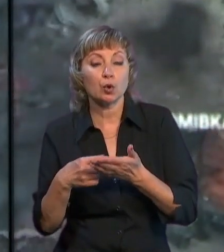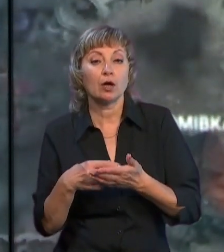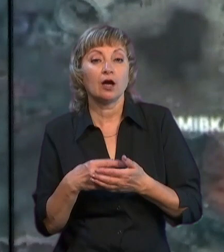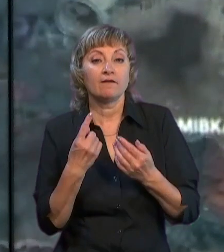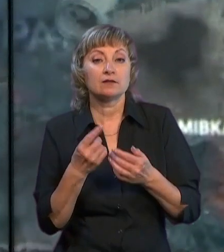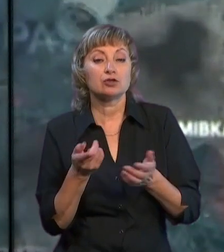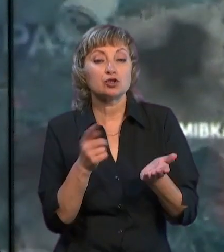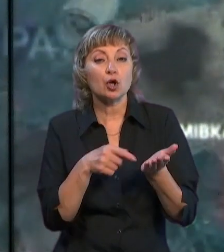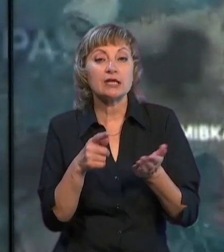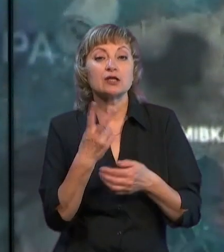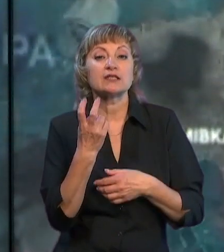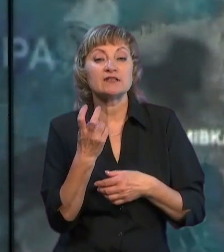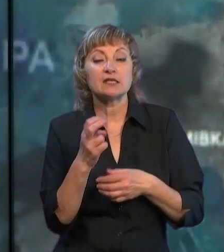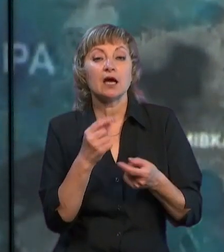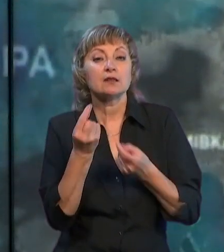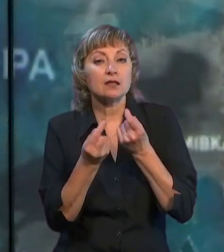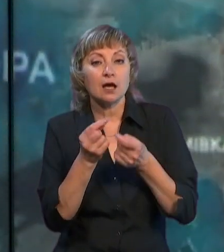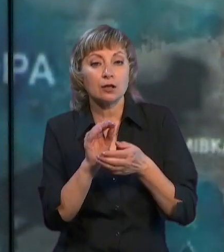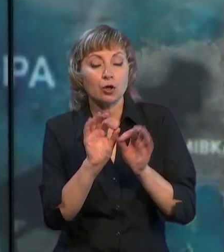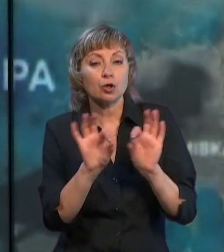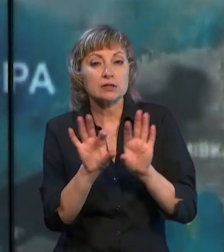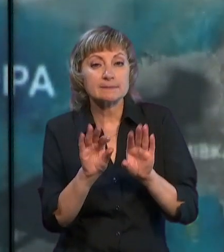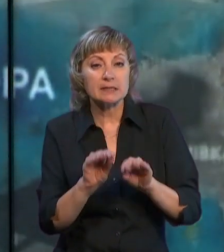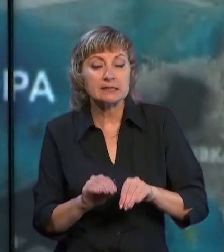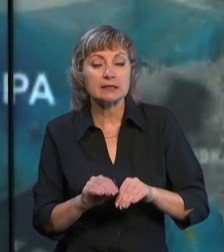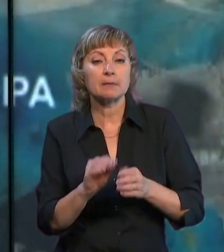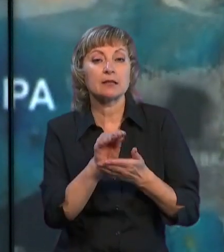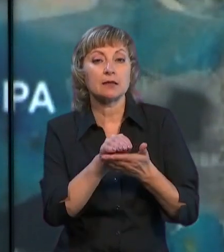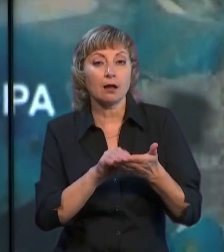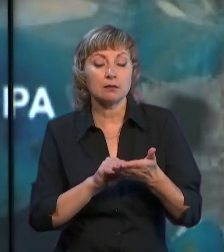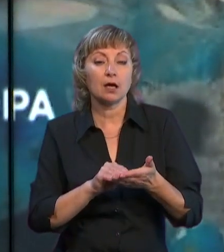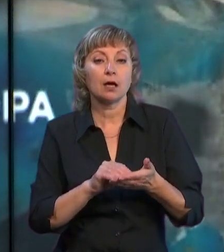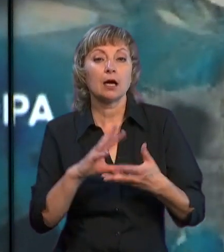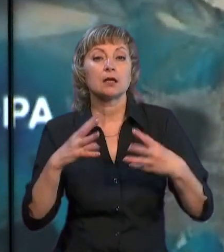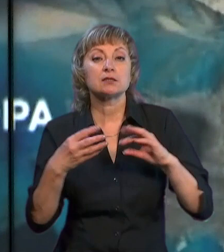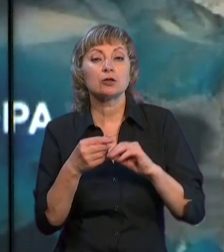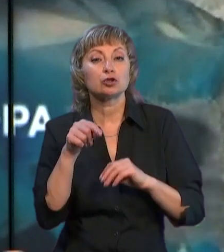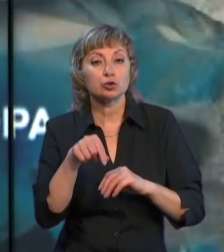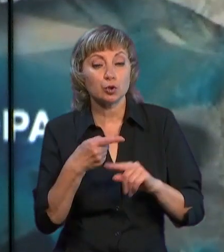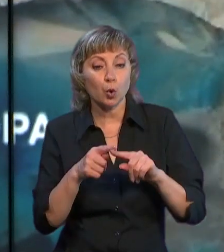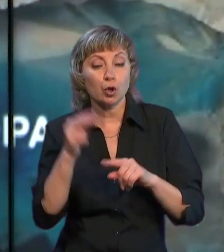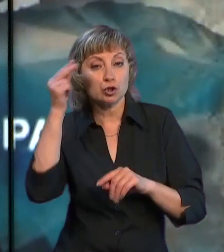на 200, з детально розписаними даними за результатами того дослідження,